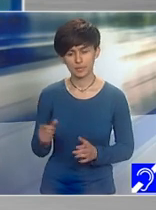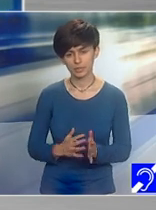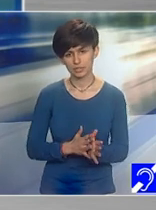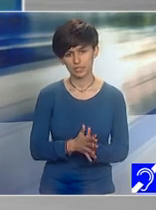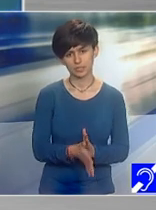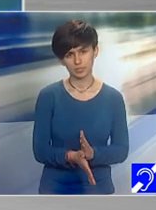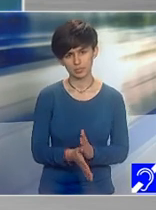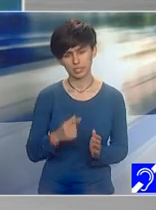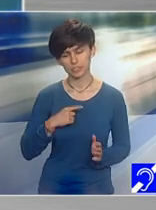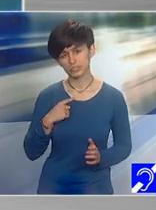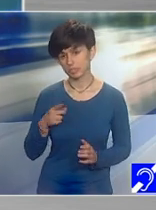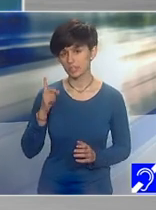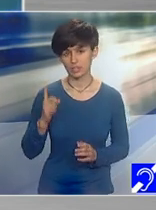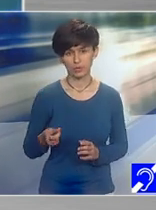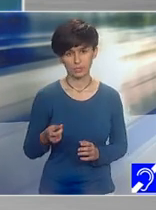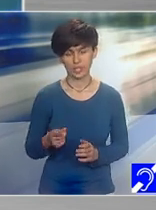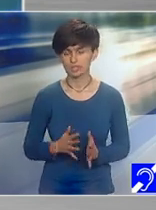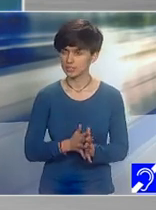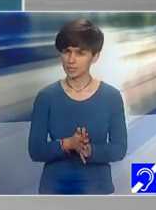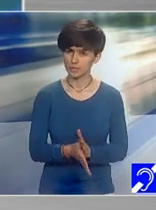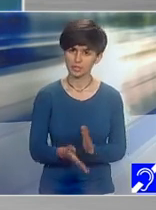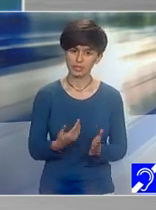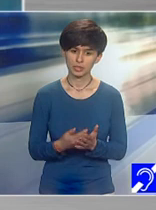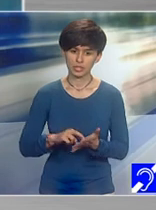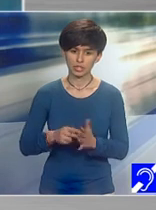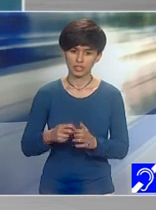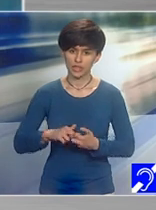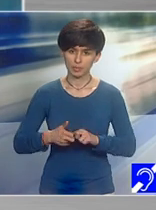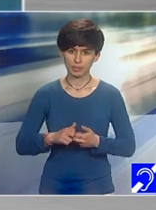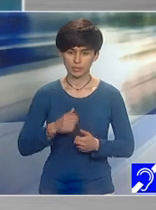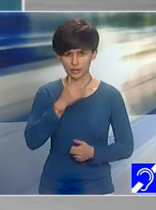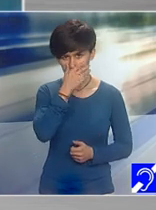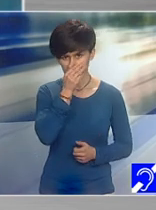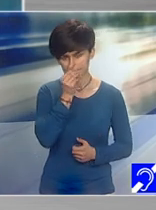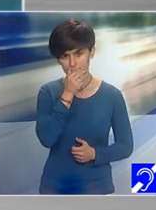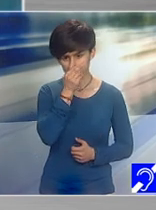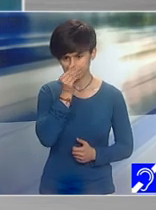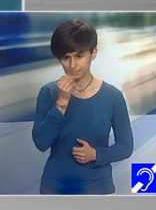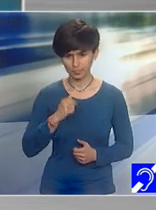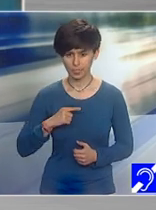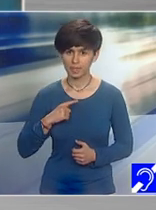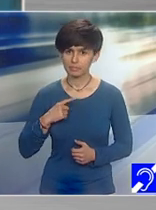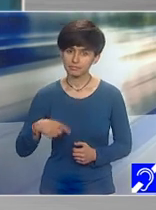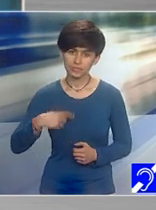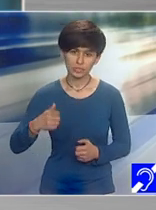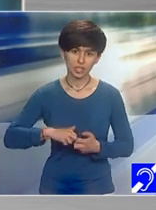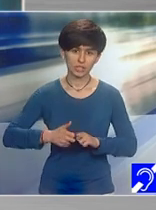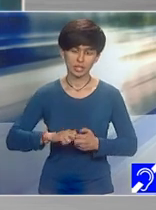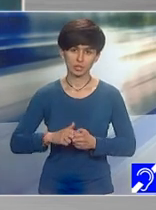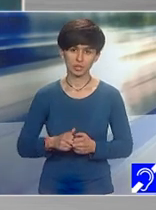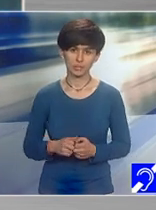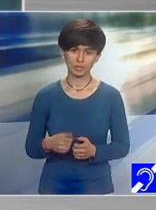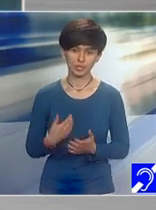vor fi obligați să se implice în așa fel încât acea problemă să fie rezolvată. Sunt și alte probleme foarte importante pentru clujeni care trebuie rezolvate, dar